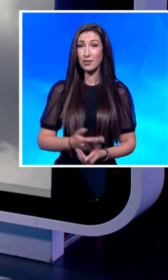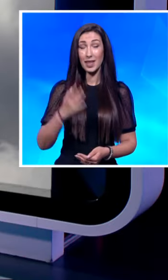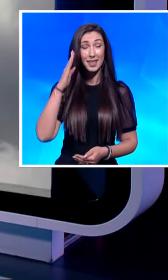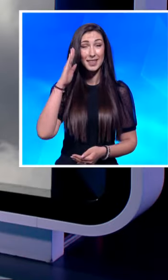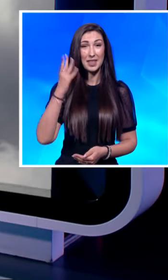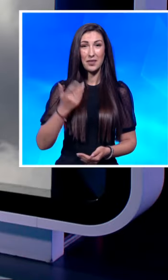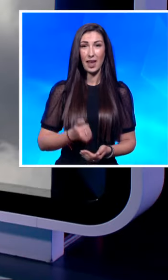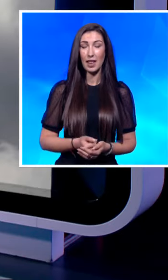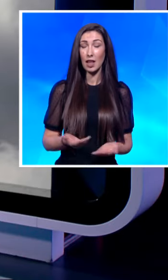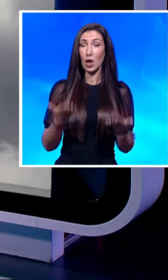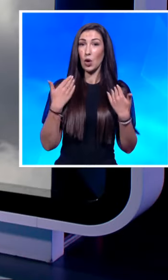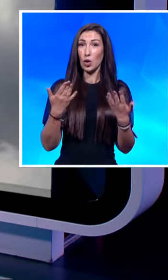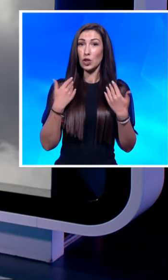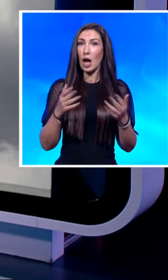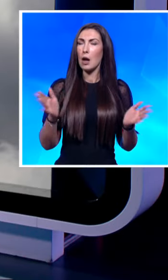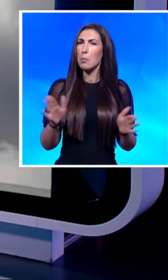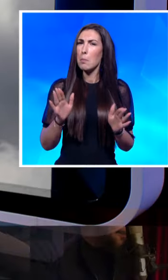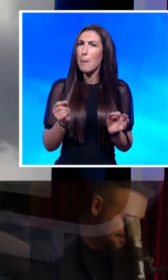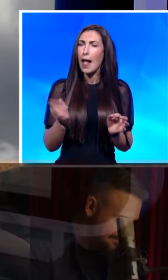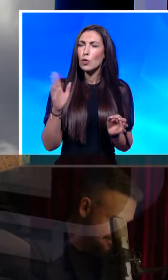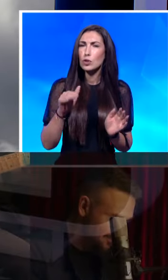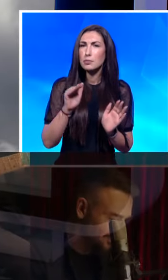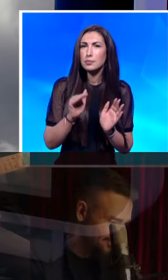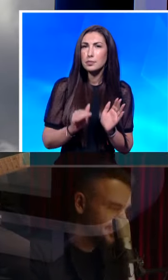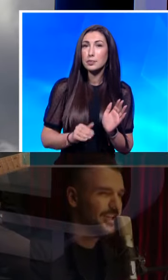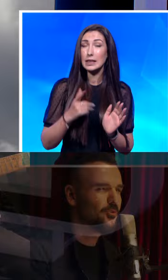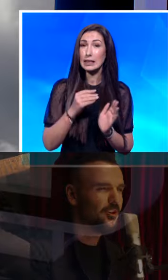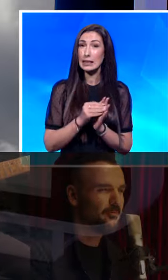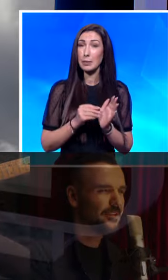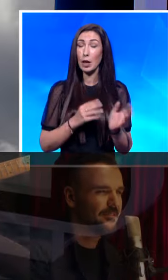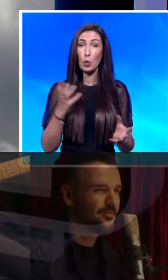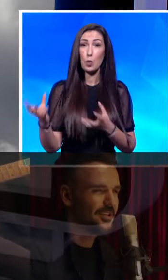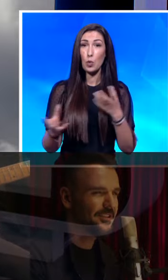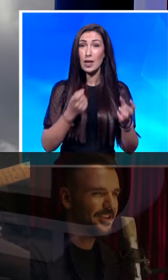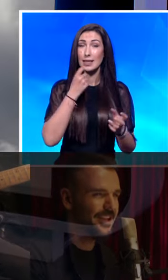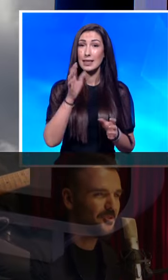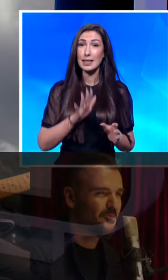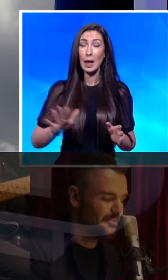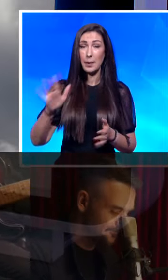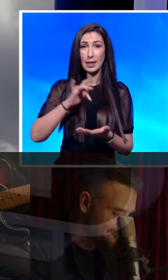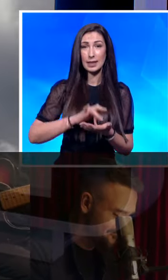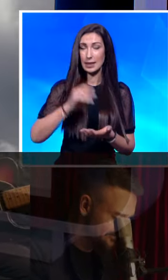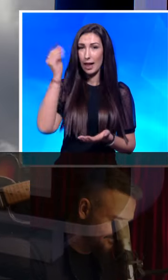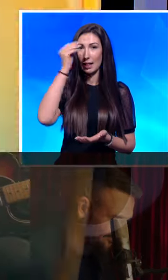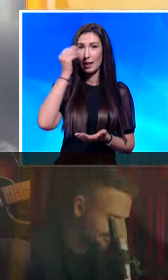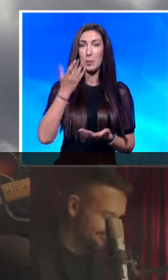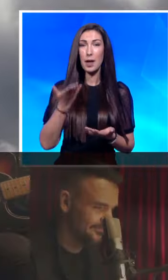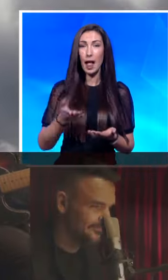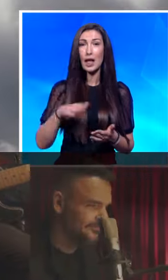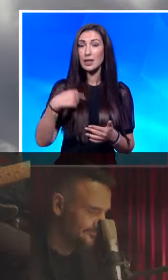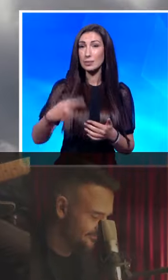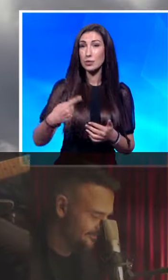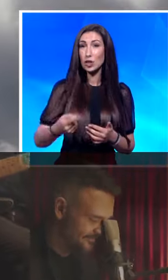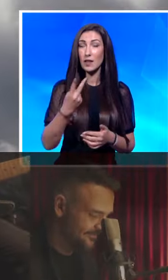Здравейте! Жегите полека ще започнат да отстъпват за сметка на бурите в Западна и Централна България. През